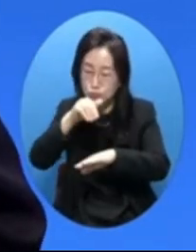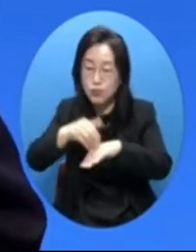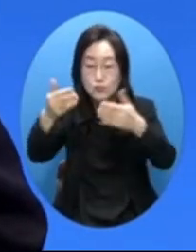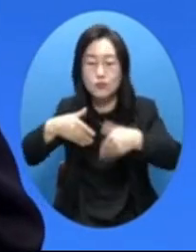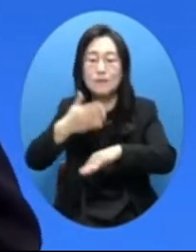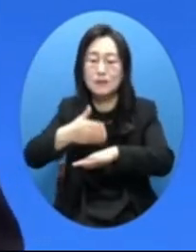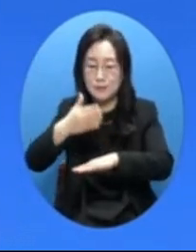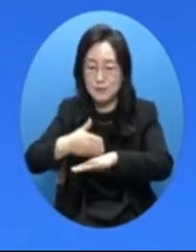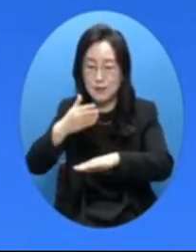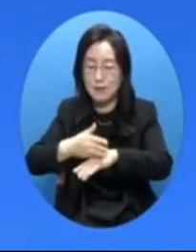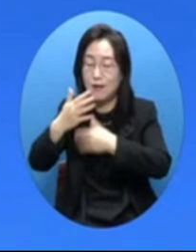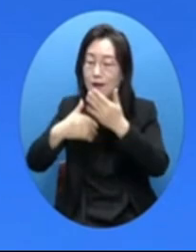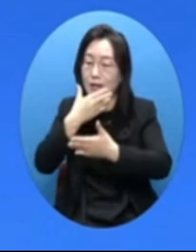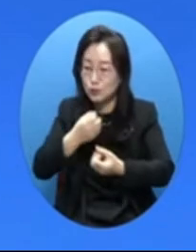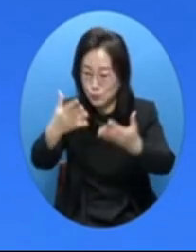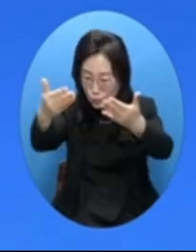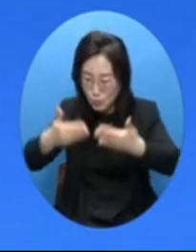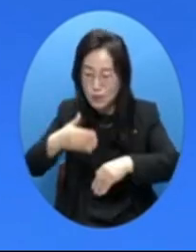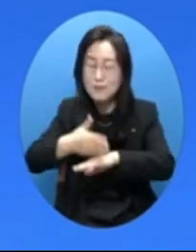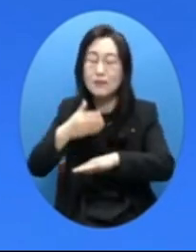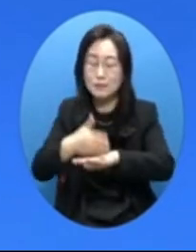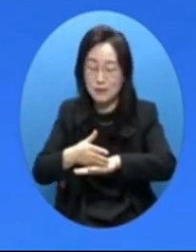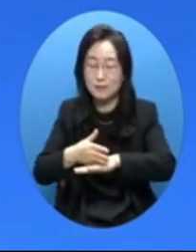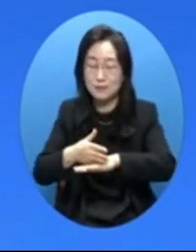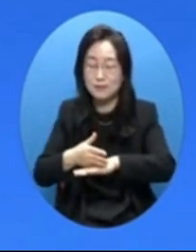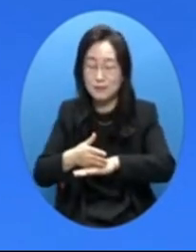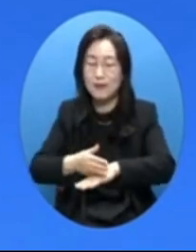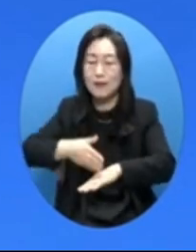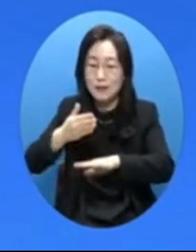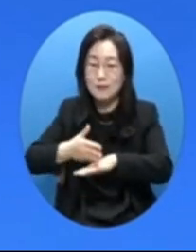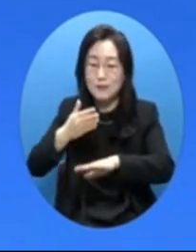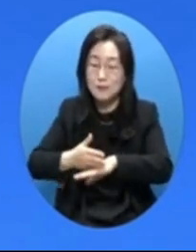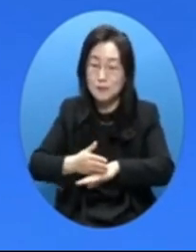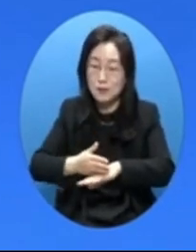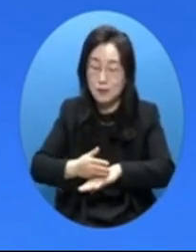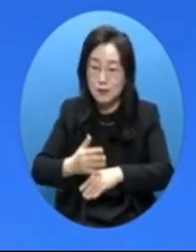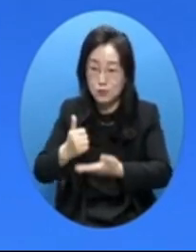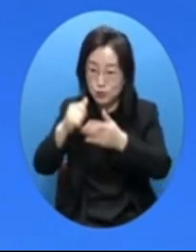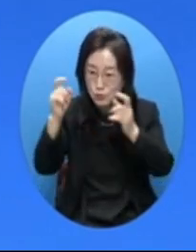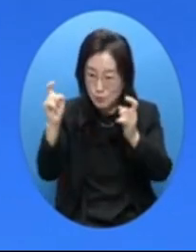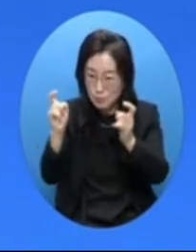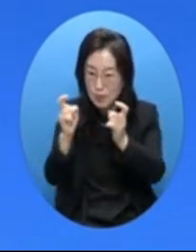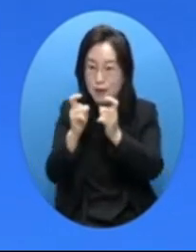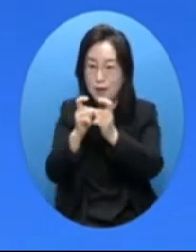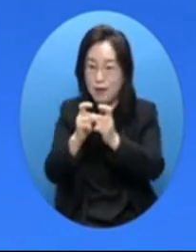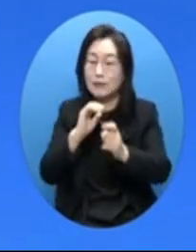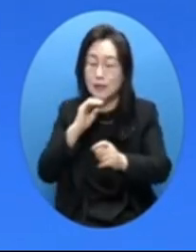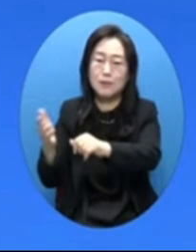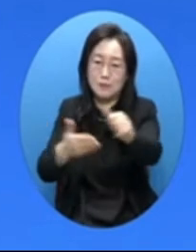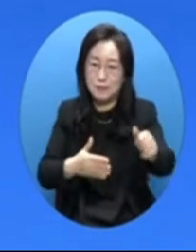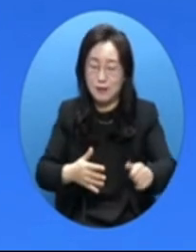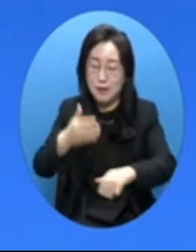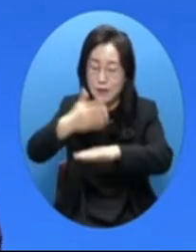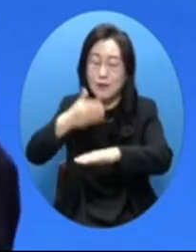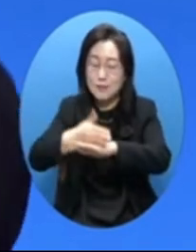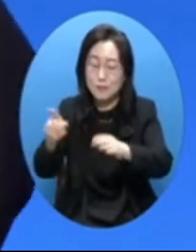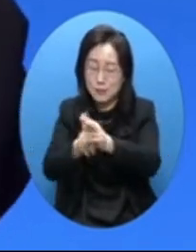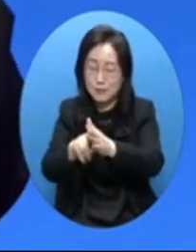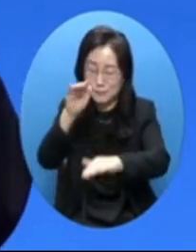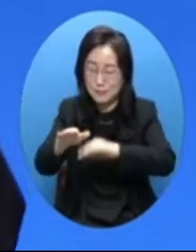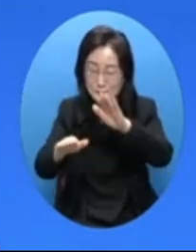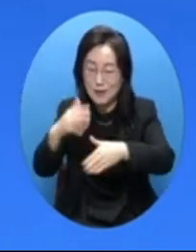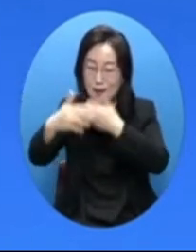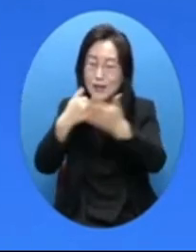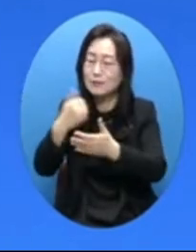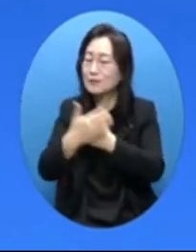주시니 감사합니다 하나님의 축복이 임하게 되니 감사합니다 감사하면서 주님의 때를 기다리시기 바랍니다 감사합니다 믿음으로 나가면 하나님의